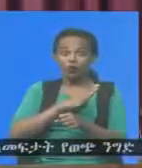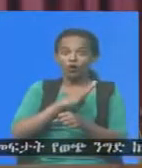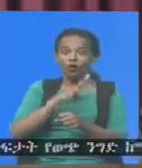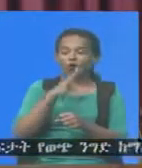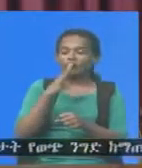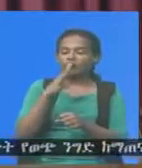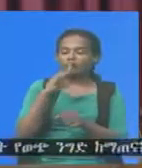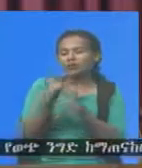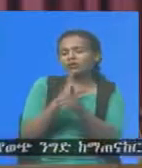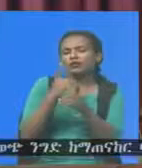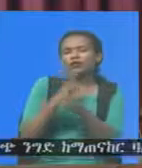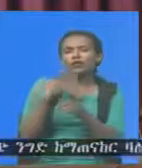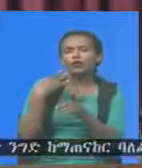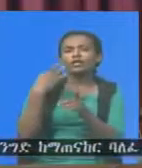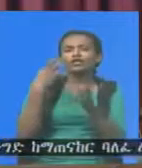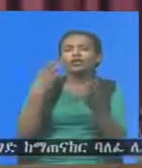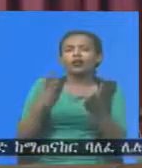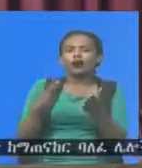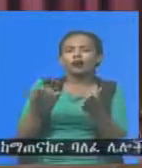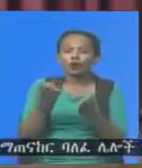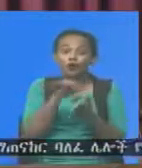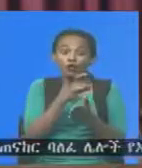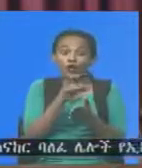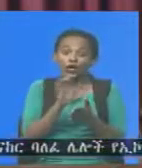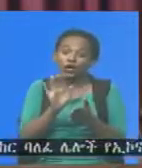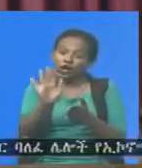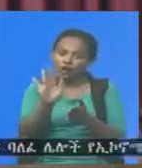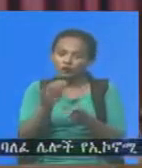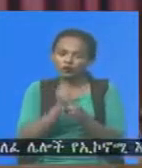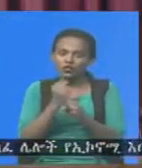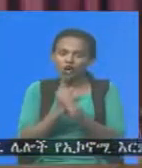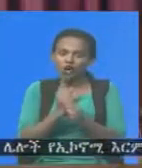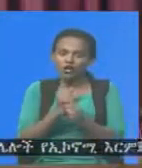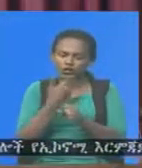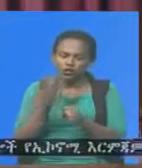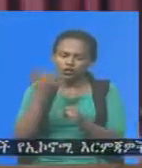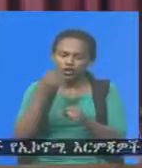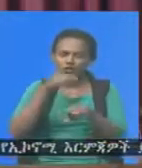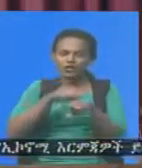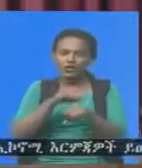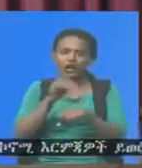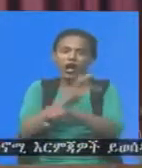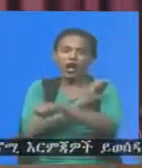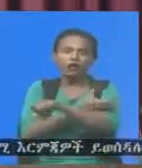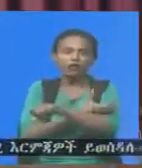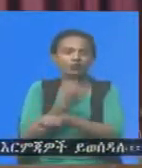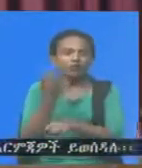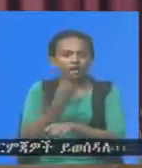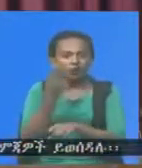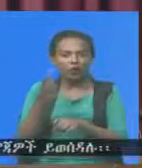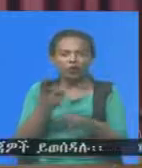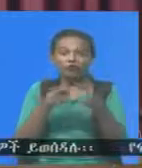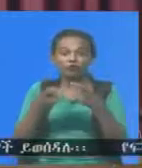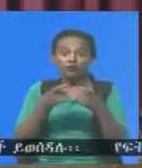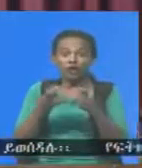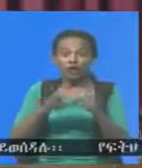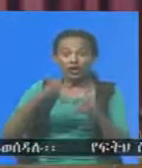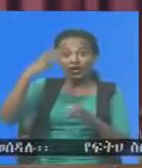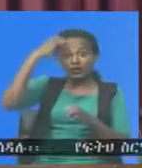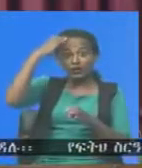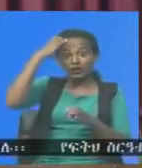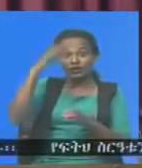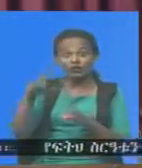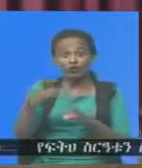ግለኛ ስለሆነ ለራሱ ሲሰራ የተሻለ ጊዜና አቅም ይጠቀማል፣ ቁጥጥርም ያደርጋል። ለመንግስት ሲሆን